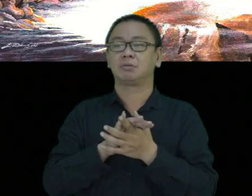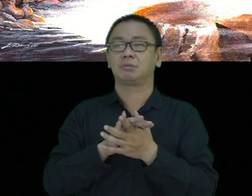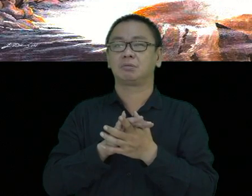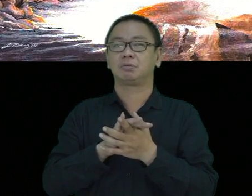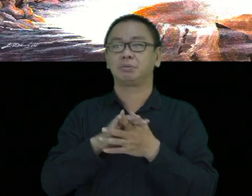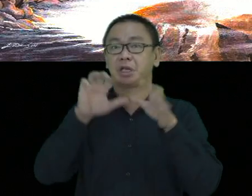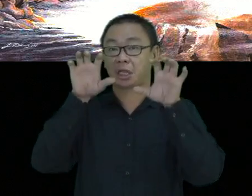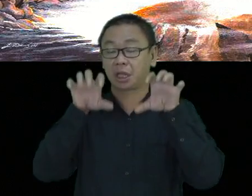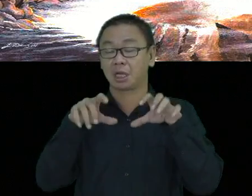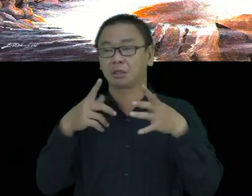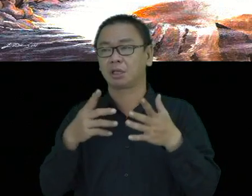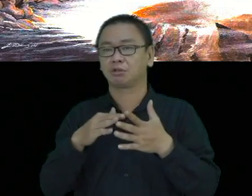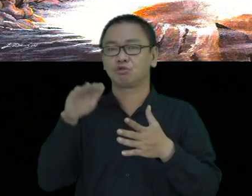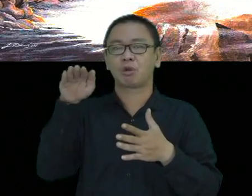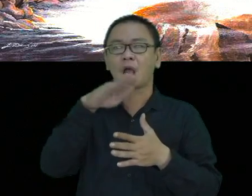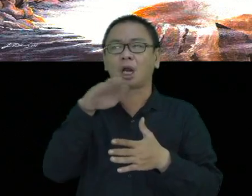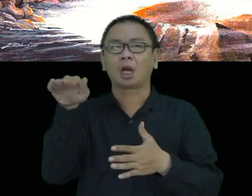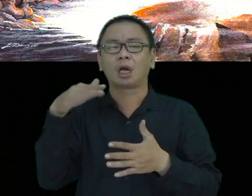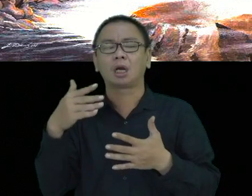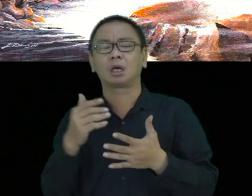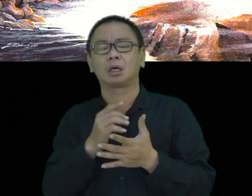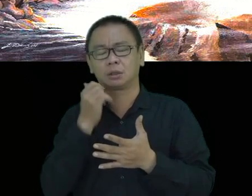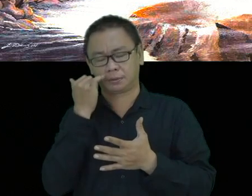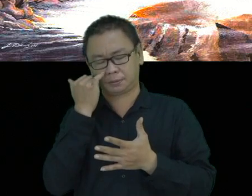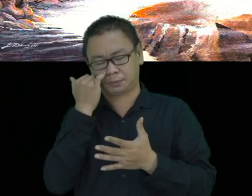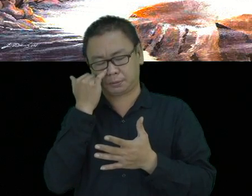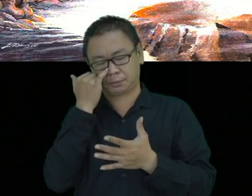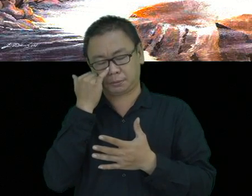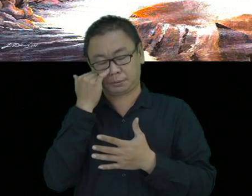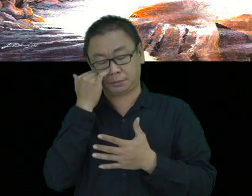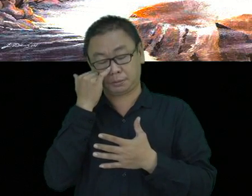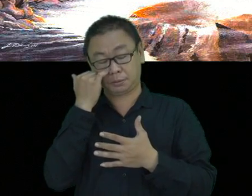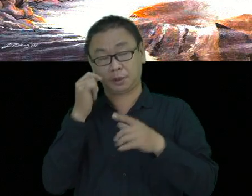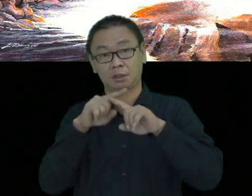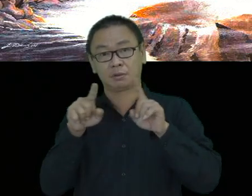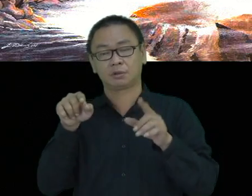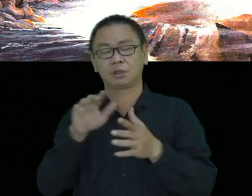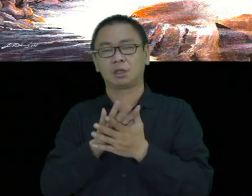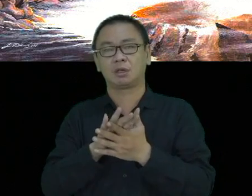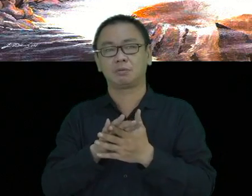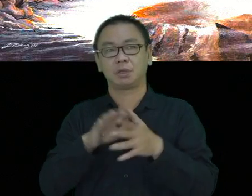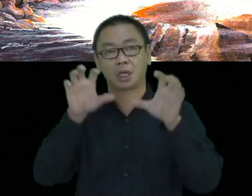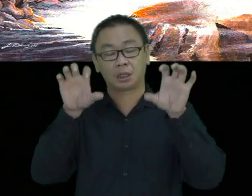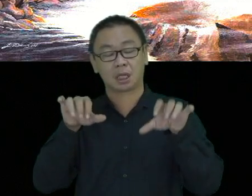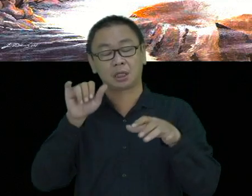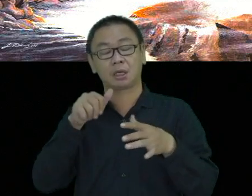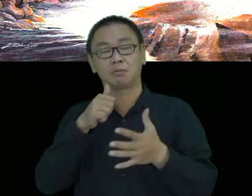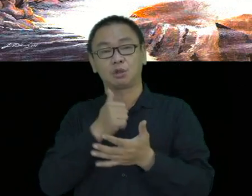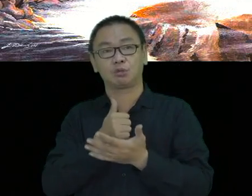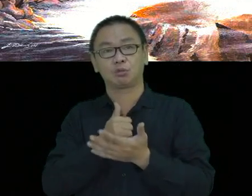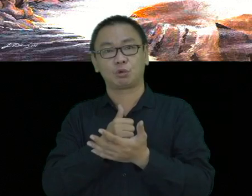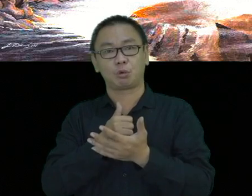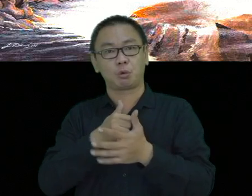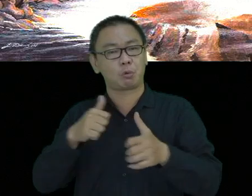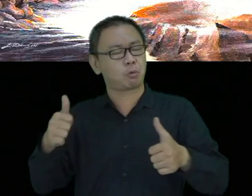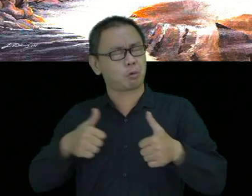itu tiranus, tetapi ini adalah binatang yang betul-betul luar biasa.